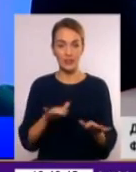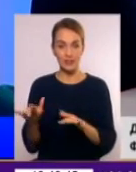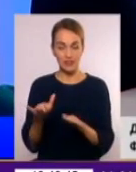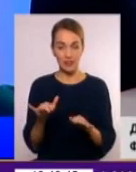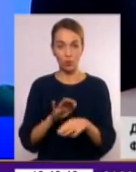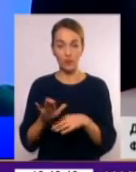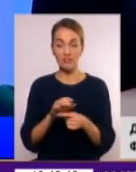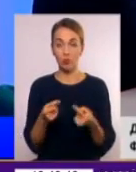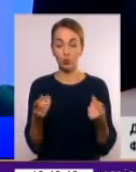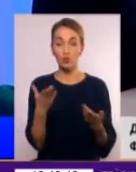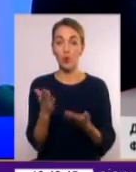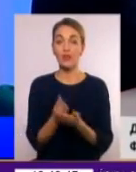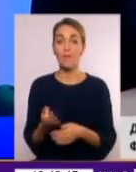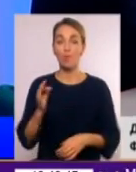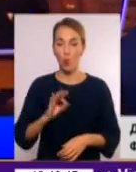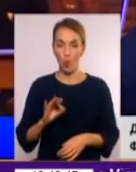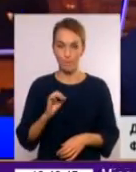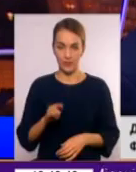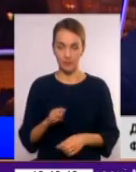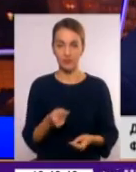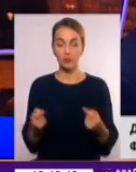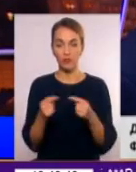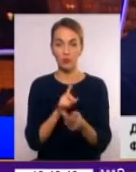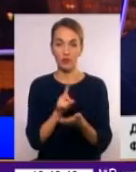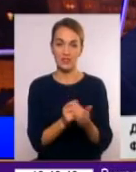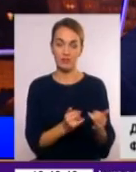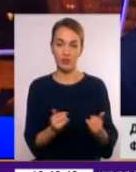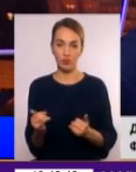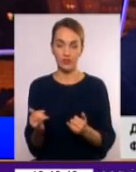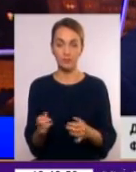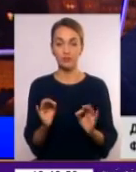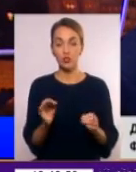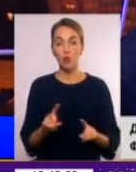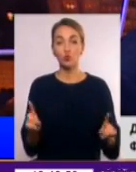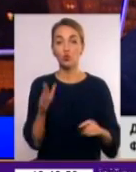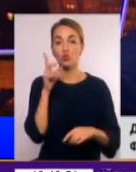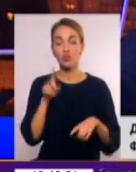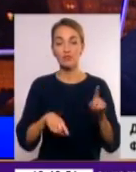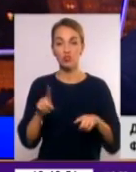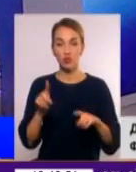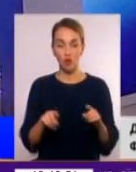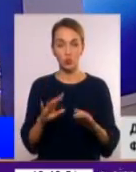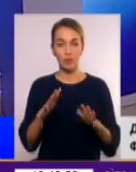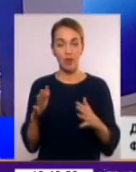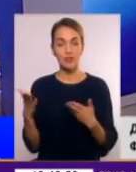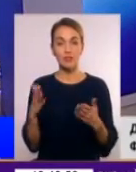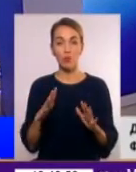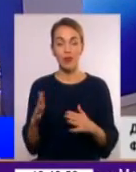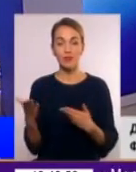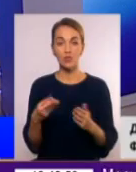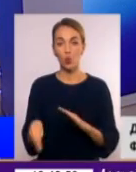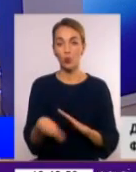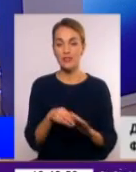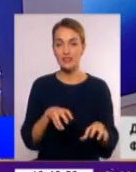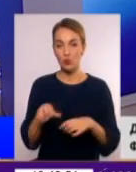І тому, якщо є попит, то він, відповідно, повинен забезпечуватися. Звичайно, що час від часу, знов-таки, трапляються якісь моменти, якісь